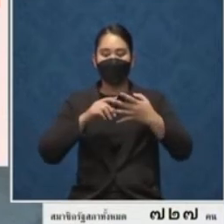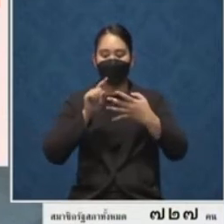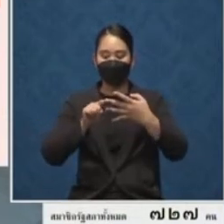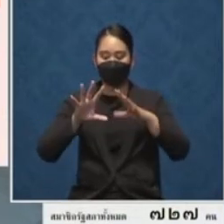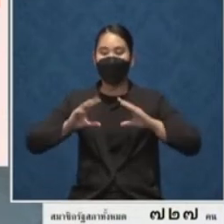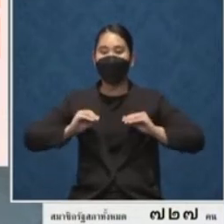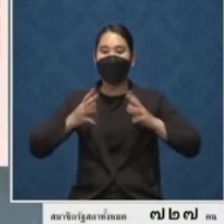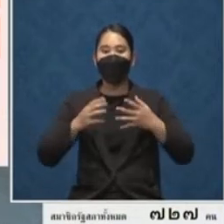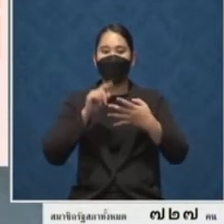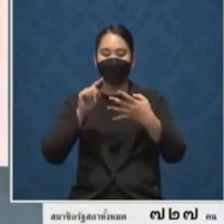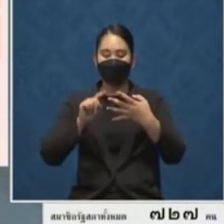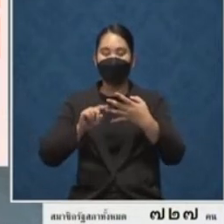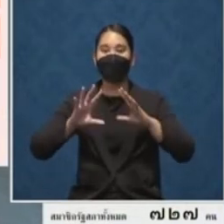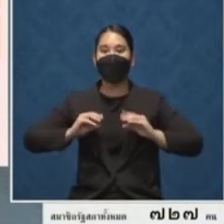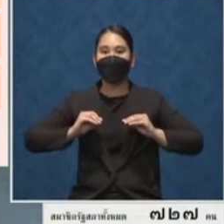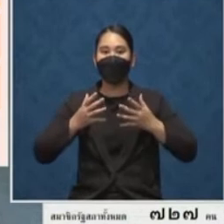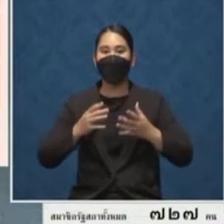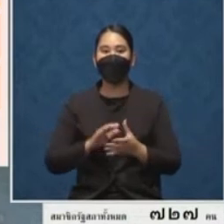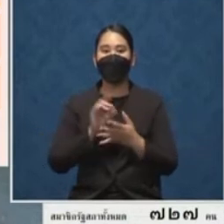การ4ไม่รับหลักการครับ